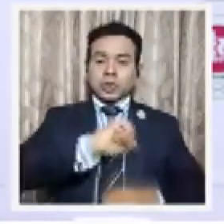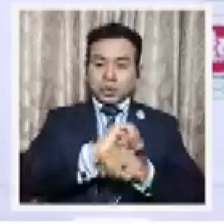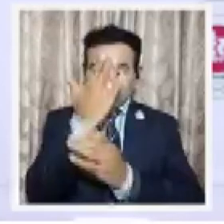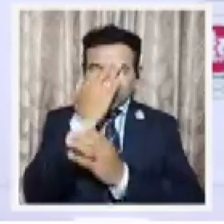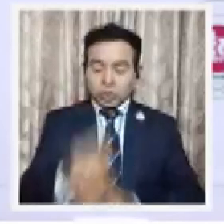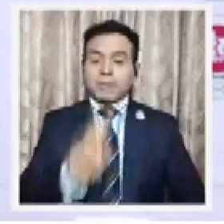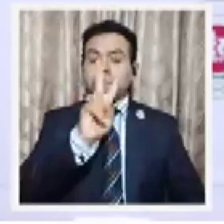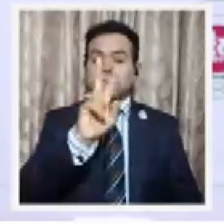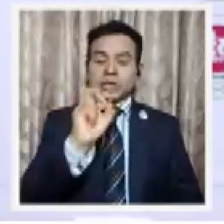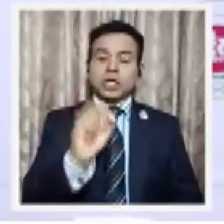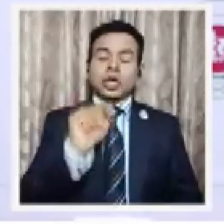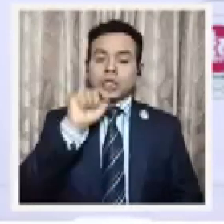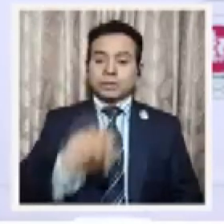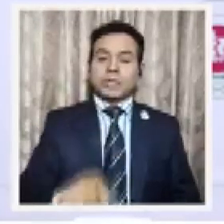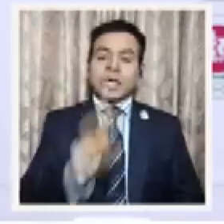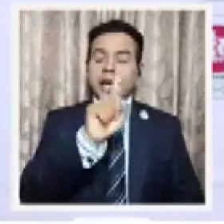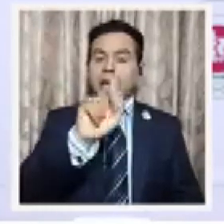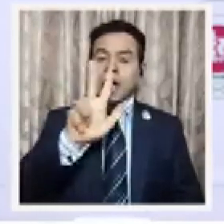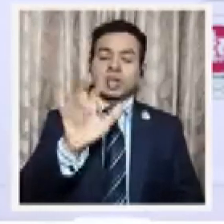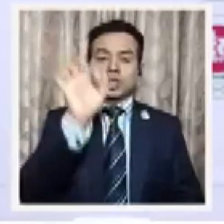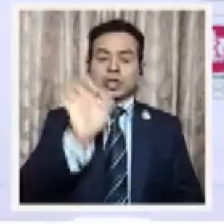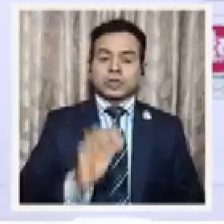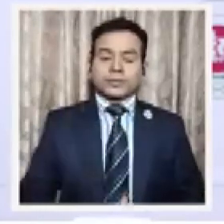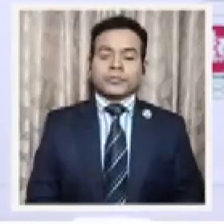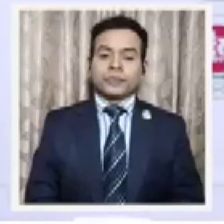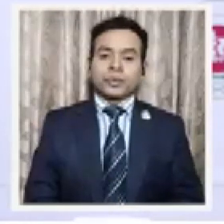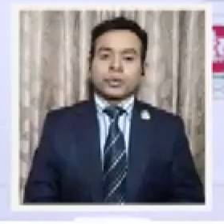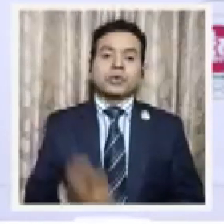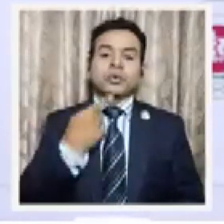20.12%। দুঃখিত, আবার বলছি, এ পর্যন্ত শনাক্তের হার